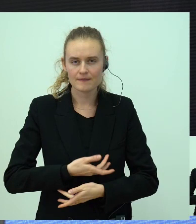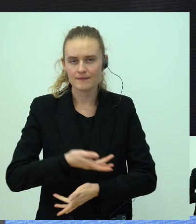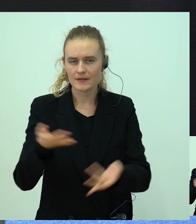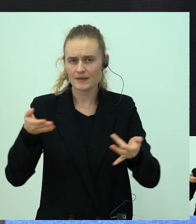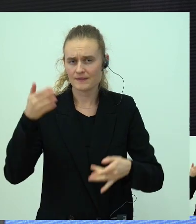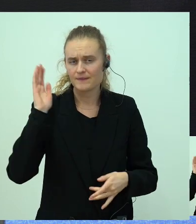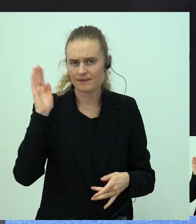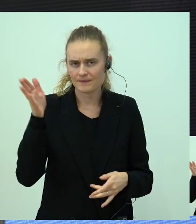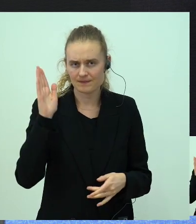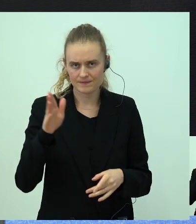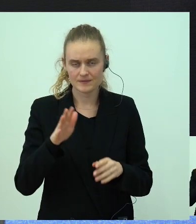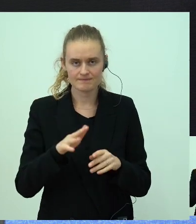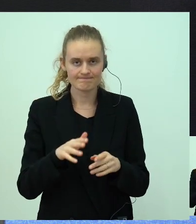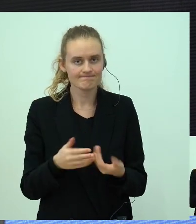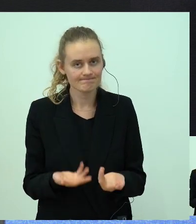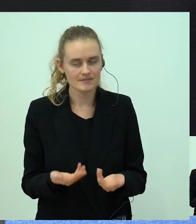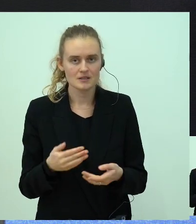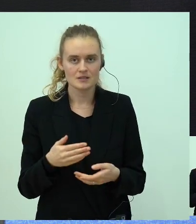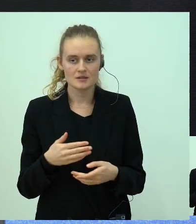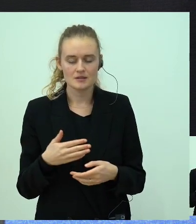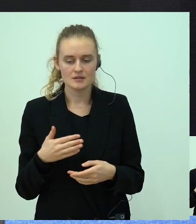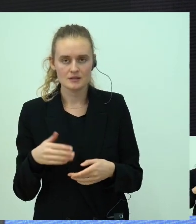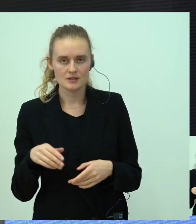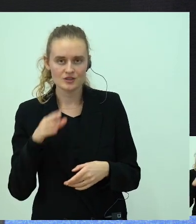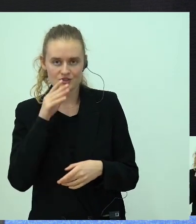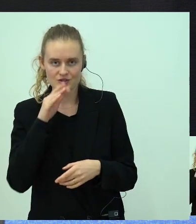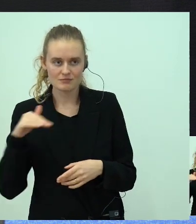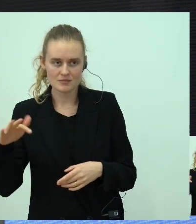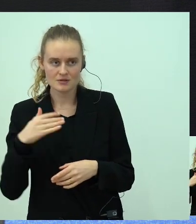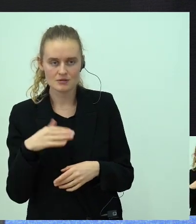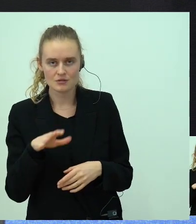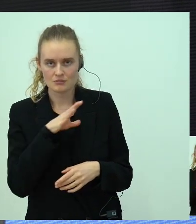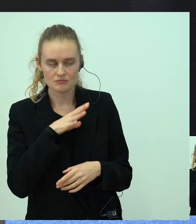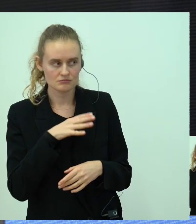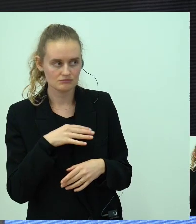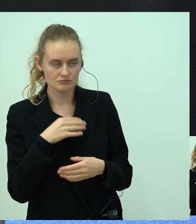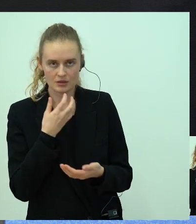parlamente, na, mūsų bendruomenė tai šokiravo.